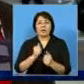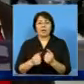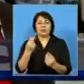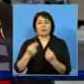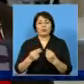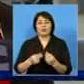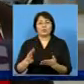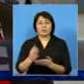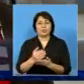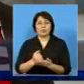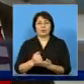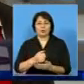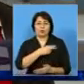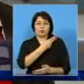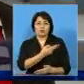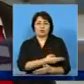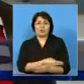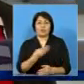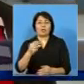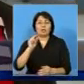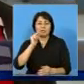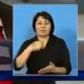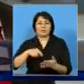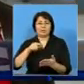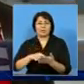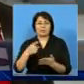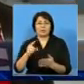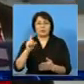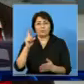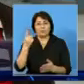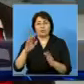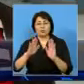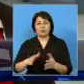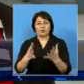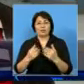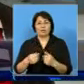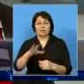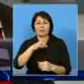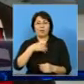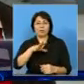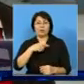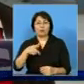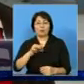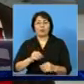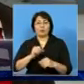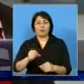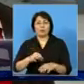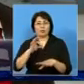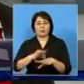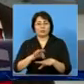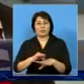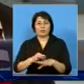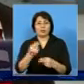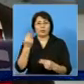жинауға күш салдық. Шымкент қаласындағы алғашқы айналымда бірінші орынға шықтық. Бәрінен көп гол соқтық. Жарақат алған ойыншыларымыз да